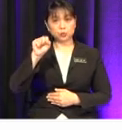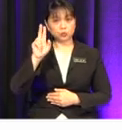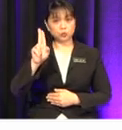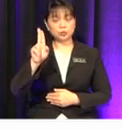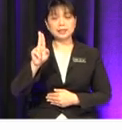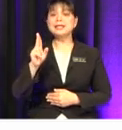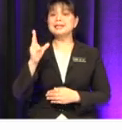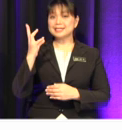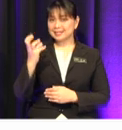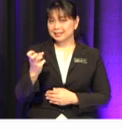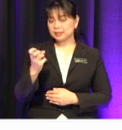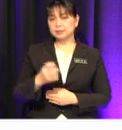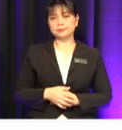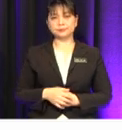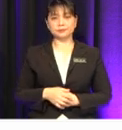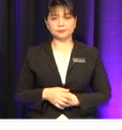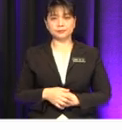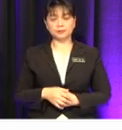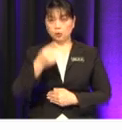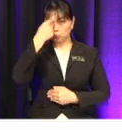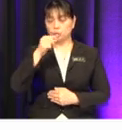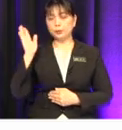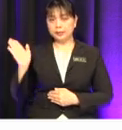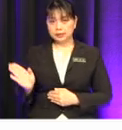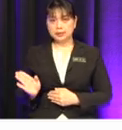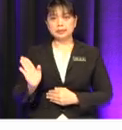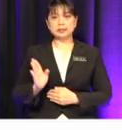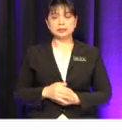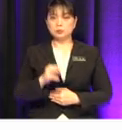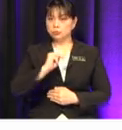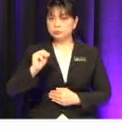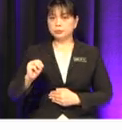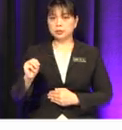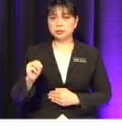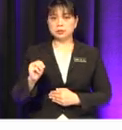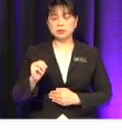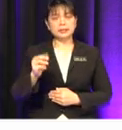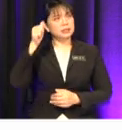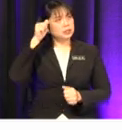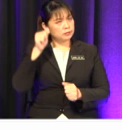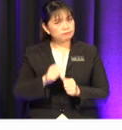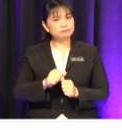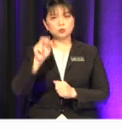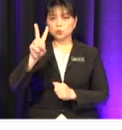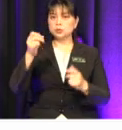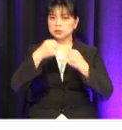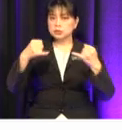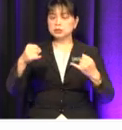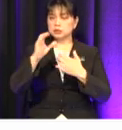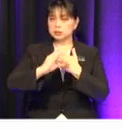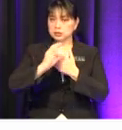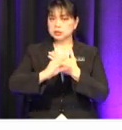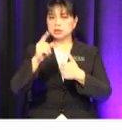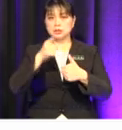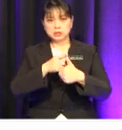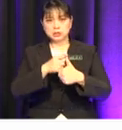Mekkah saja jadi perlu Nyatakan Oke untuk yang ini calon-calon imbas kembali dua jenis kecelakaan satu